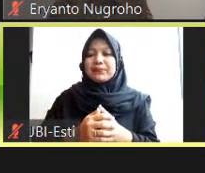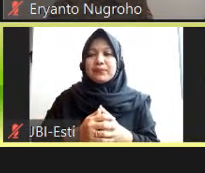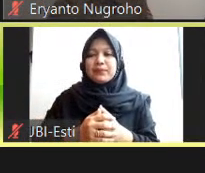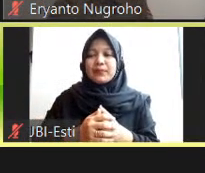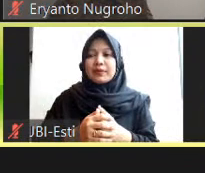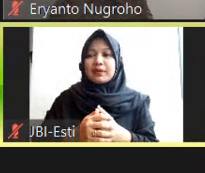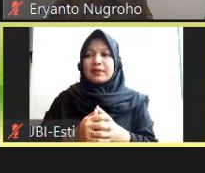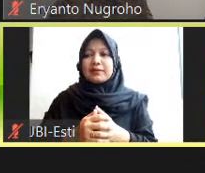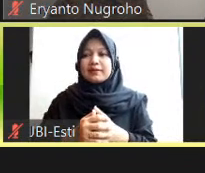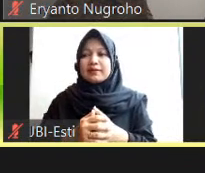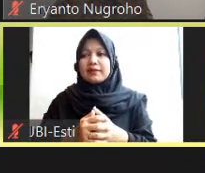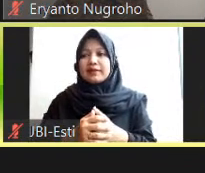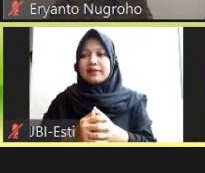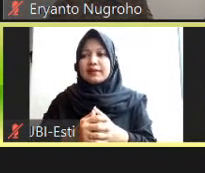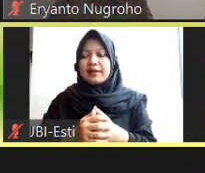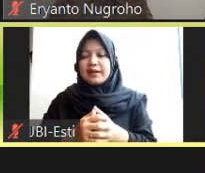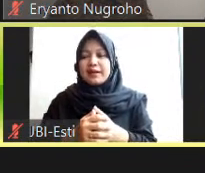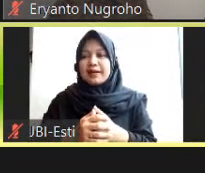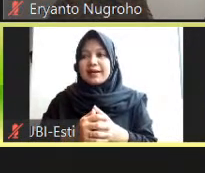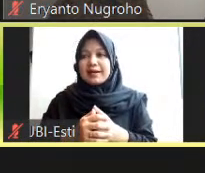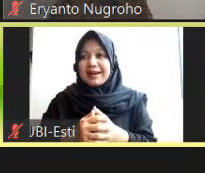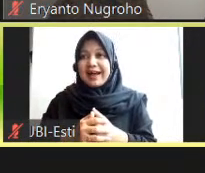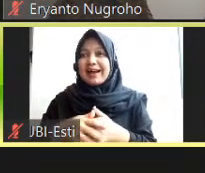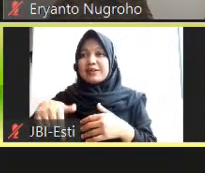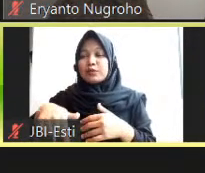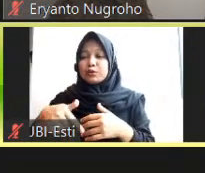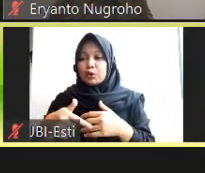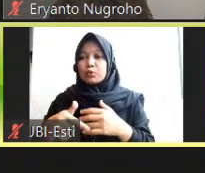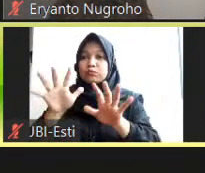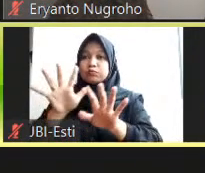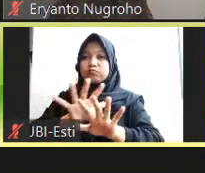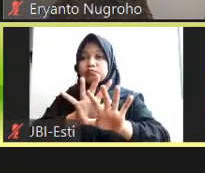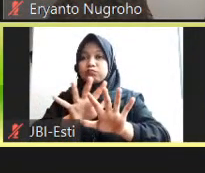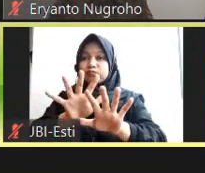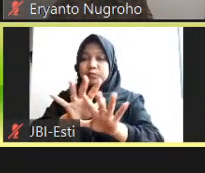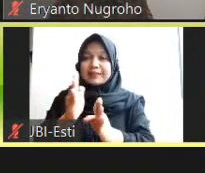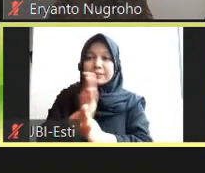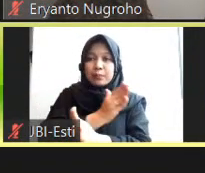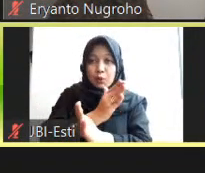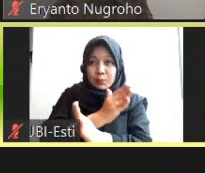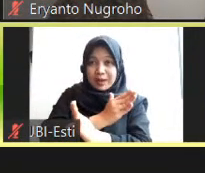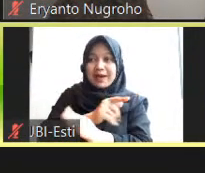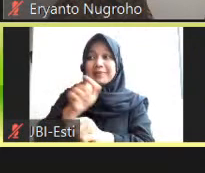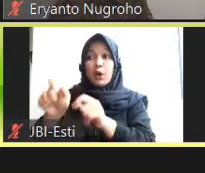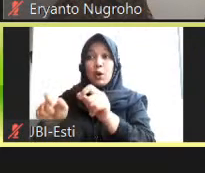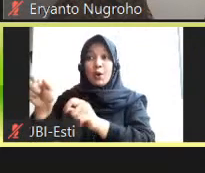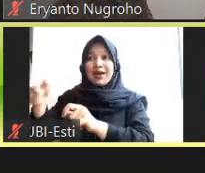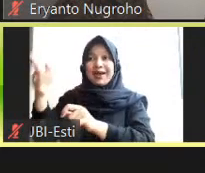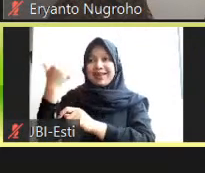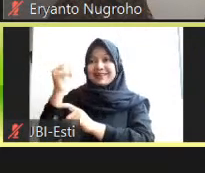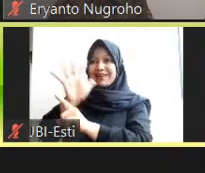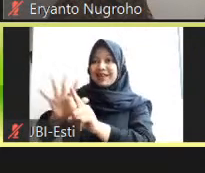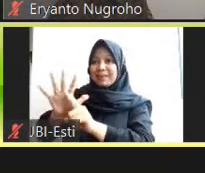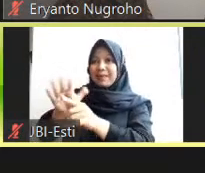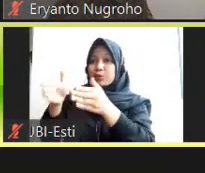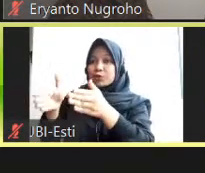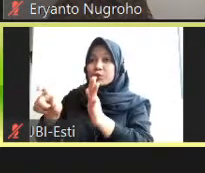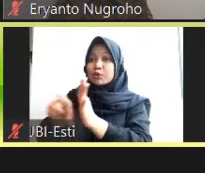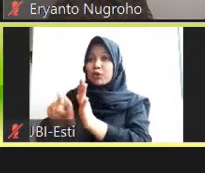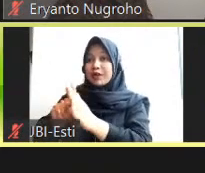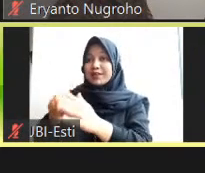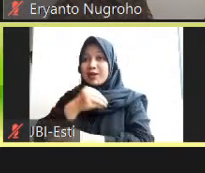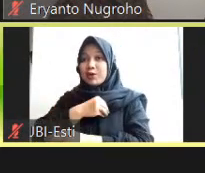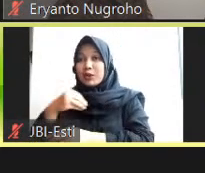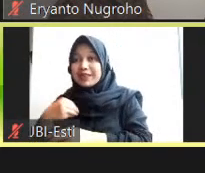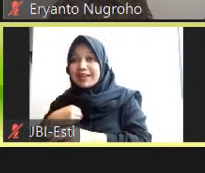kemudian sebelum turun ke jalan, memang kita dari teman-teman yang udah punya latar belakang khusus seperti dokter dan perawat itu memberikan pelatihan